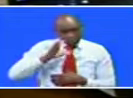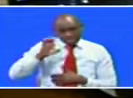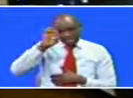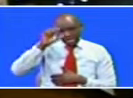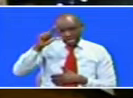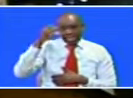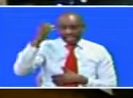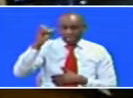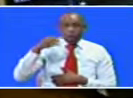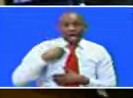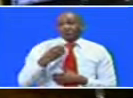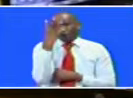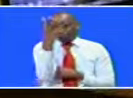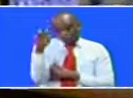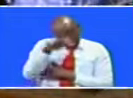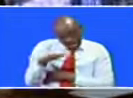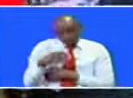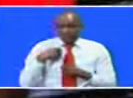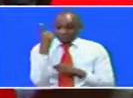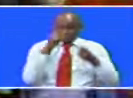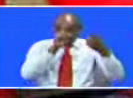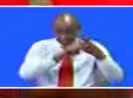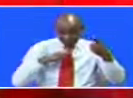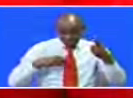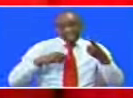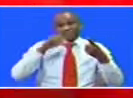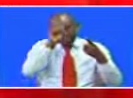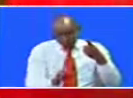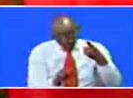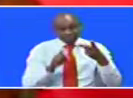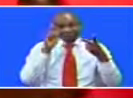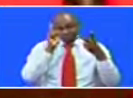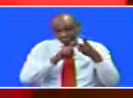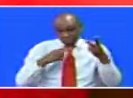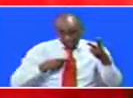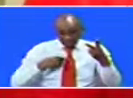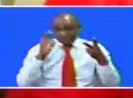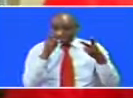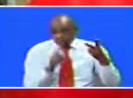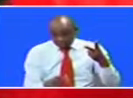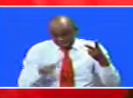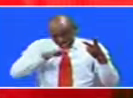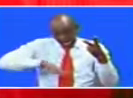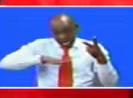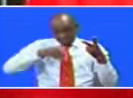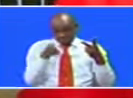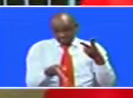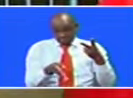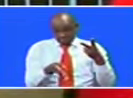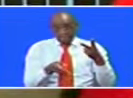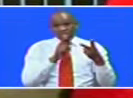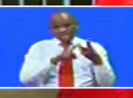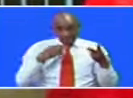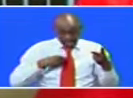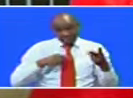maeneo mabunge manne, eneo bunge la kwanza likiwa Keyo Kusini, eneo bunge la pili likiwa hapa ambapo pia